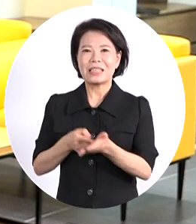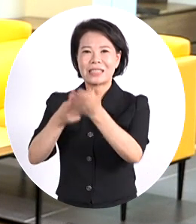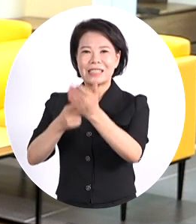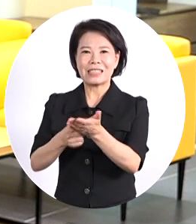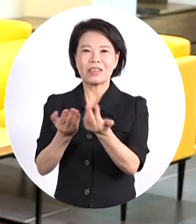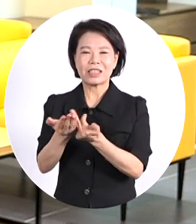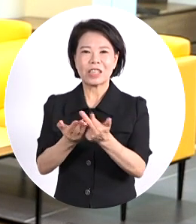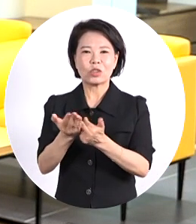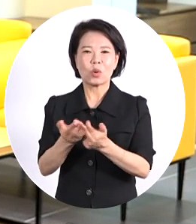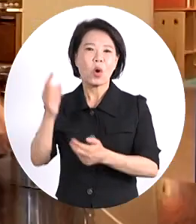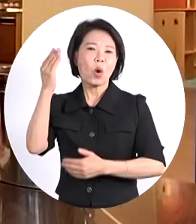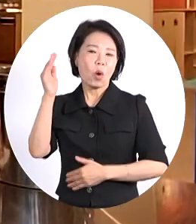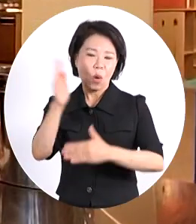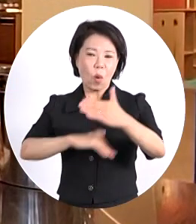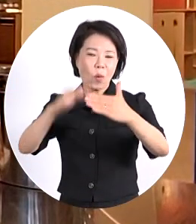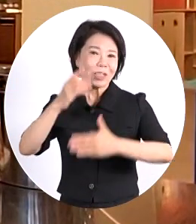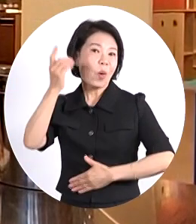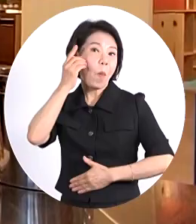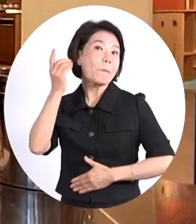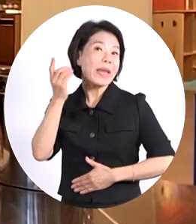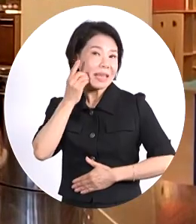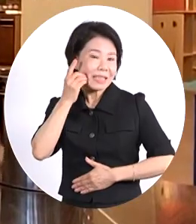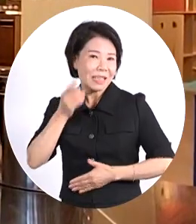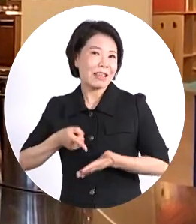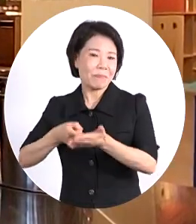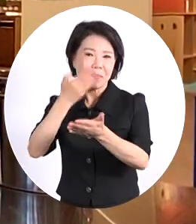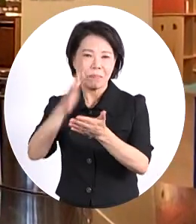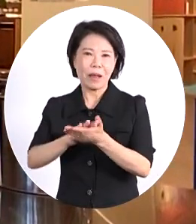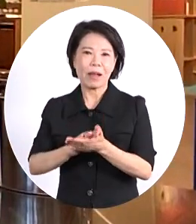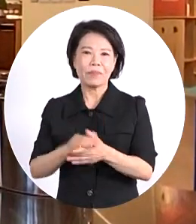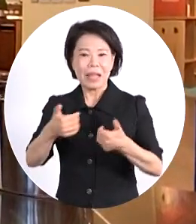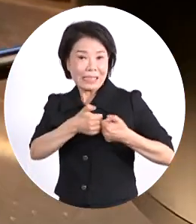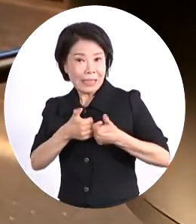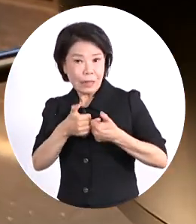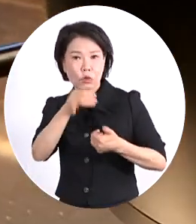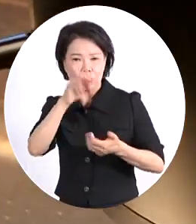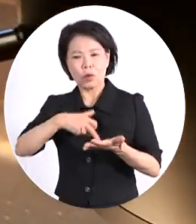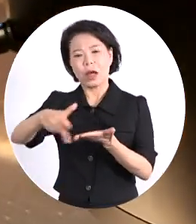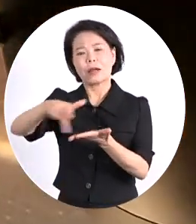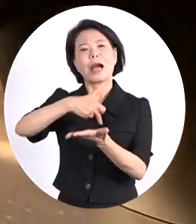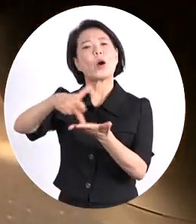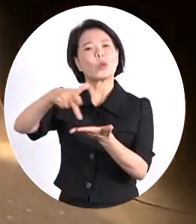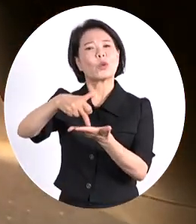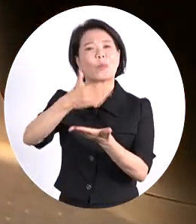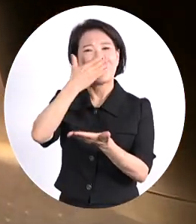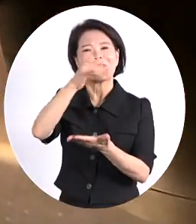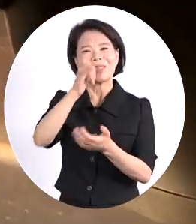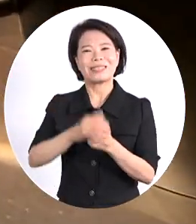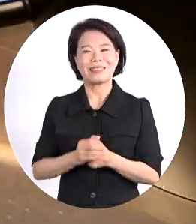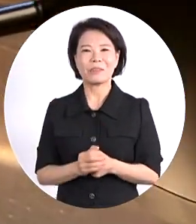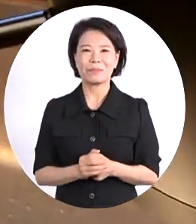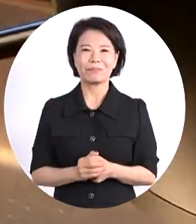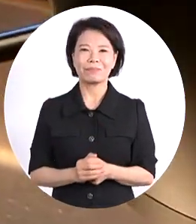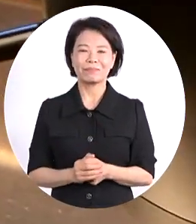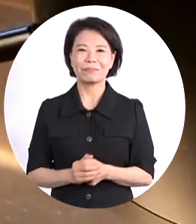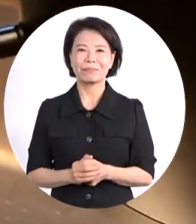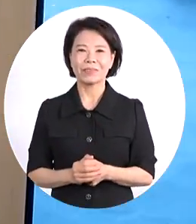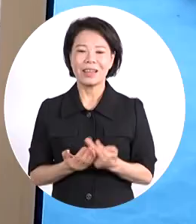신청은 제주워케이션 공식 누리집에서 가능하며 실시간 상담은 카카오 채널을 통해 할 수